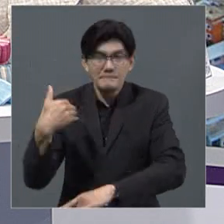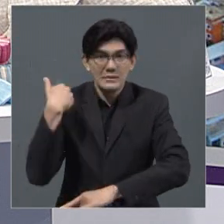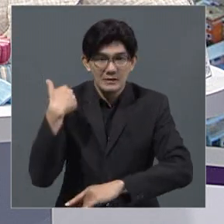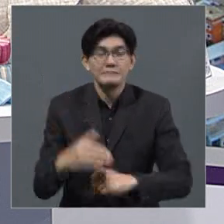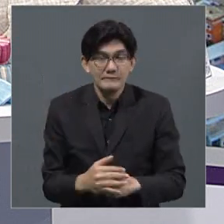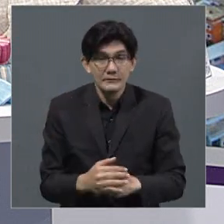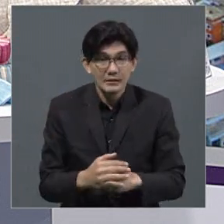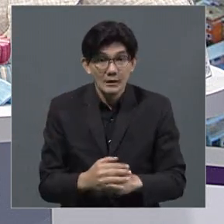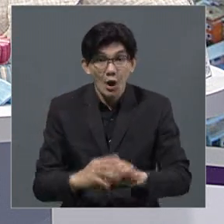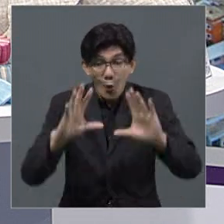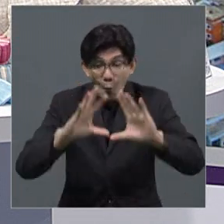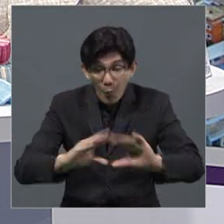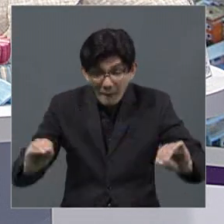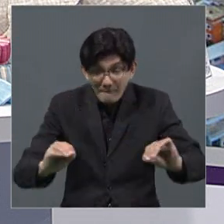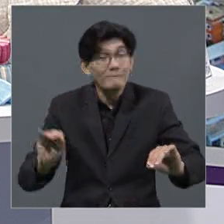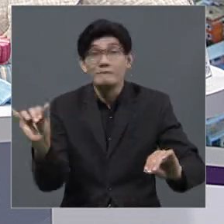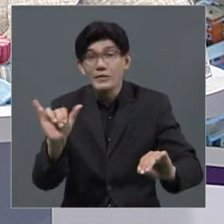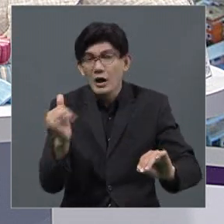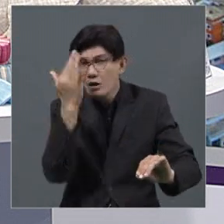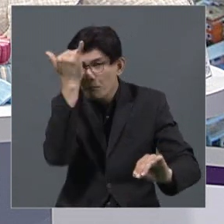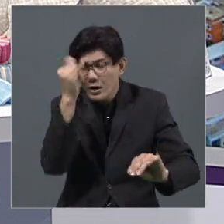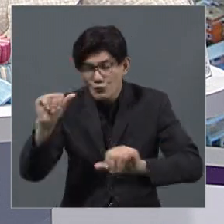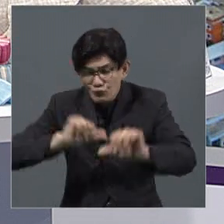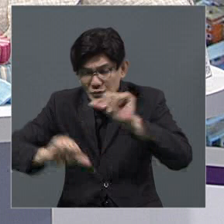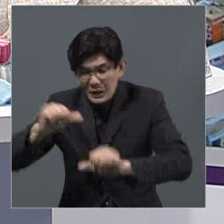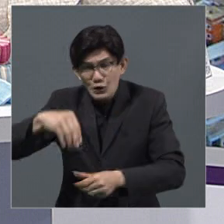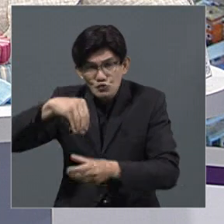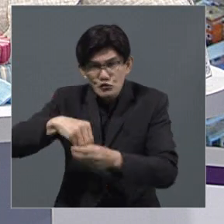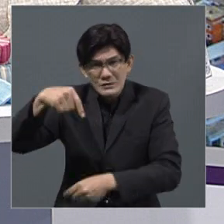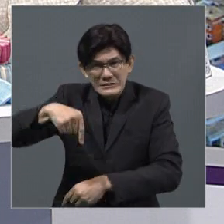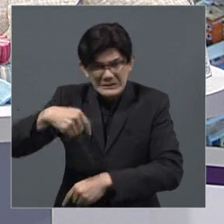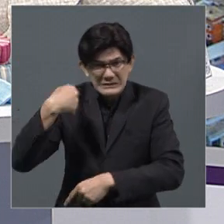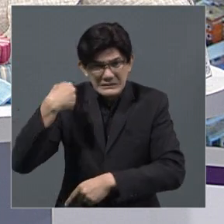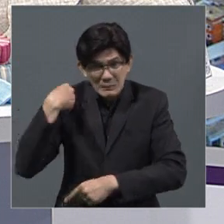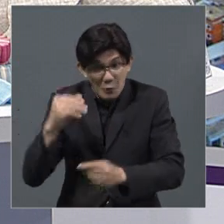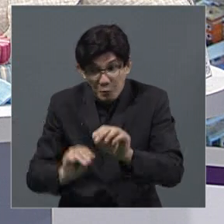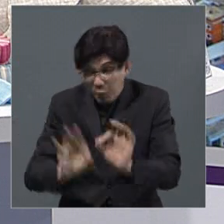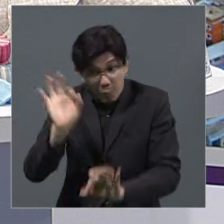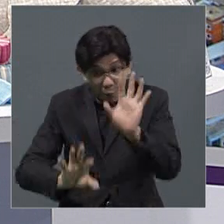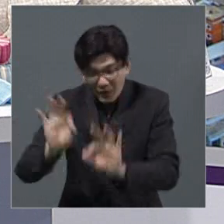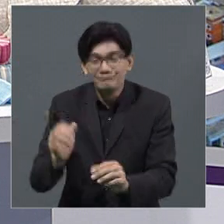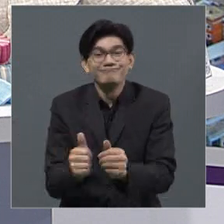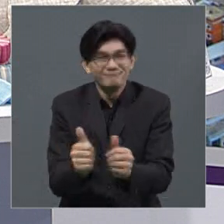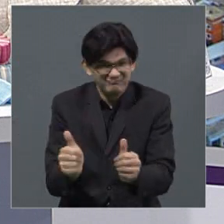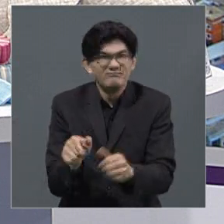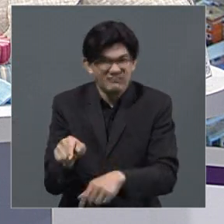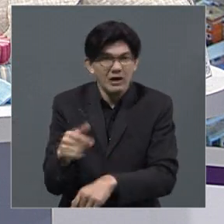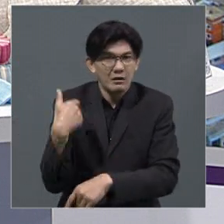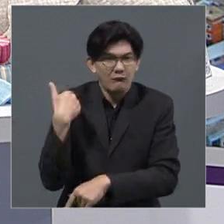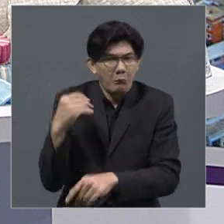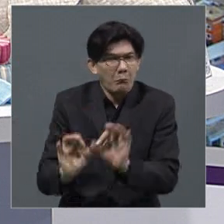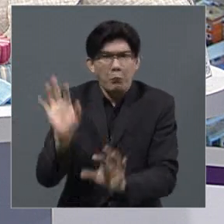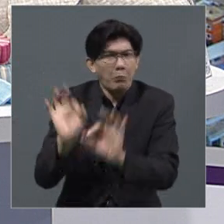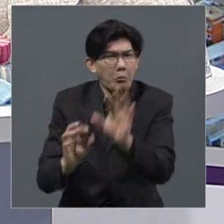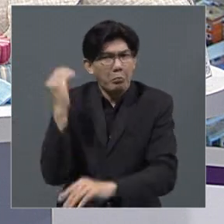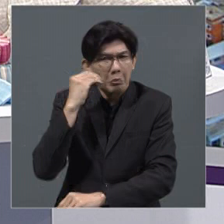างไม่สามารถดับไฟดับเพลิงต่างๆได้เพราะตัวสารเคมีที่อยู่ข้างหน้าเนี่ย มันทำให้เป็นเชื้อไฟนะฮะยังสามารถจุดติดอยู่มีการปะทุอยู่ต